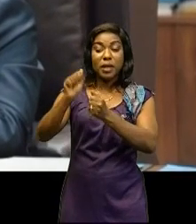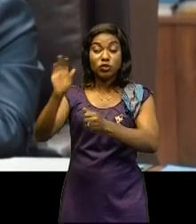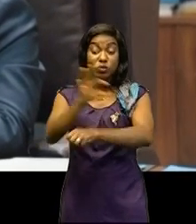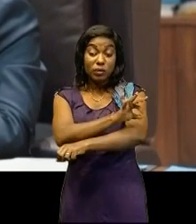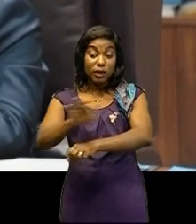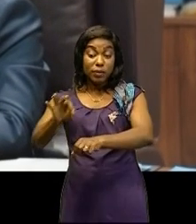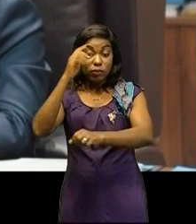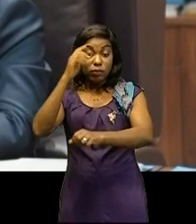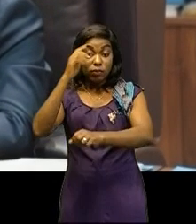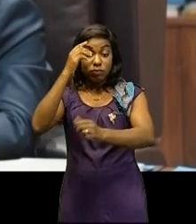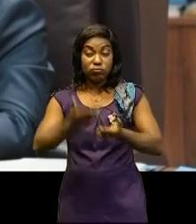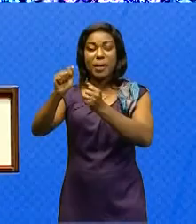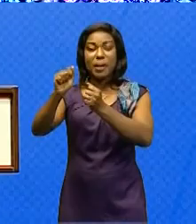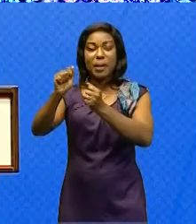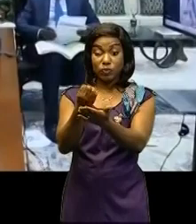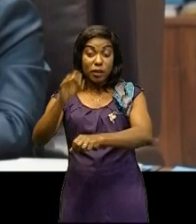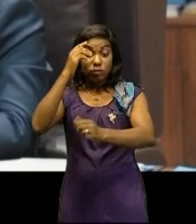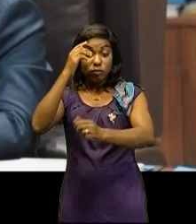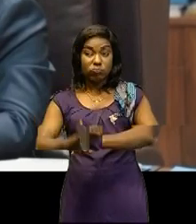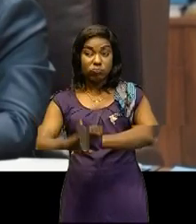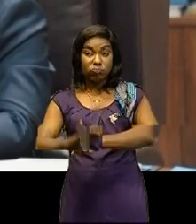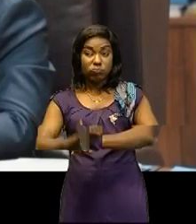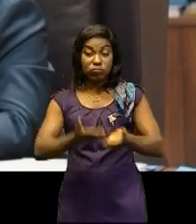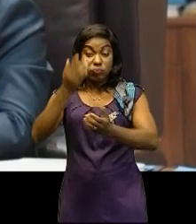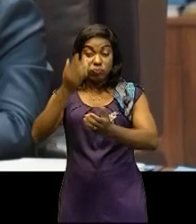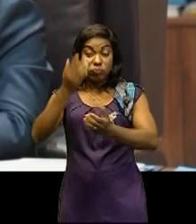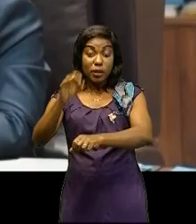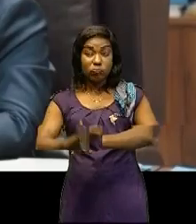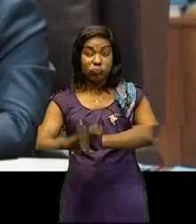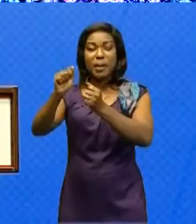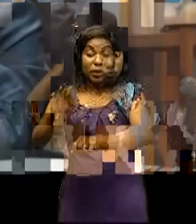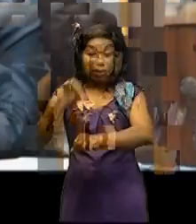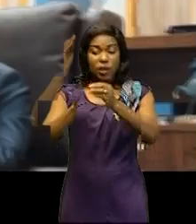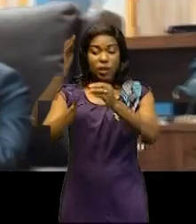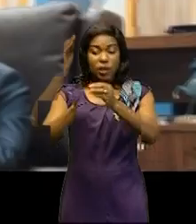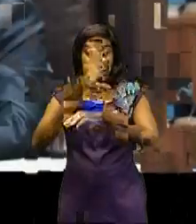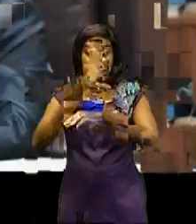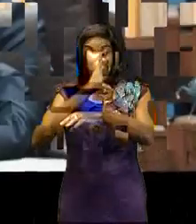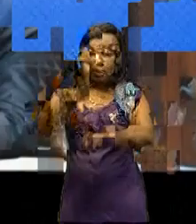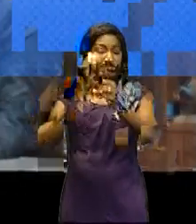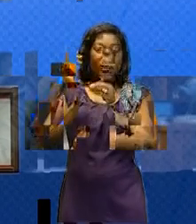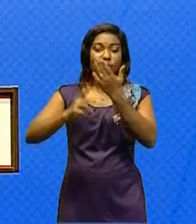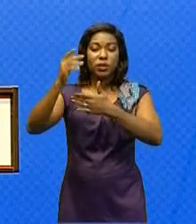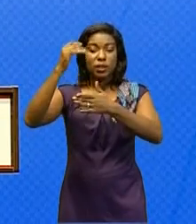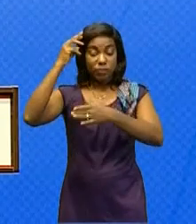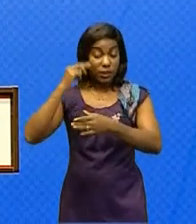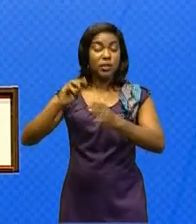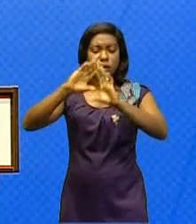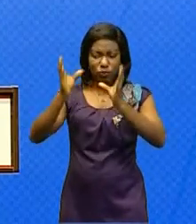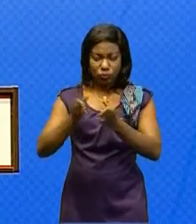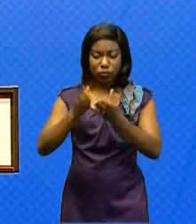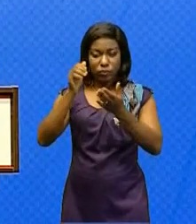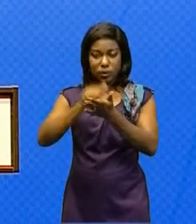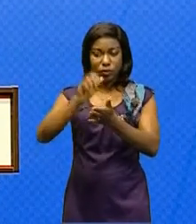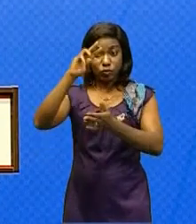de soumettre pour adopter au prochain conseil de ministre un projet d'arrêté interministériel.